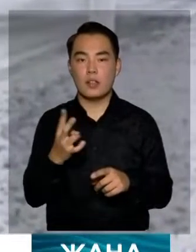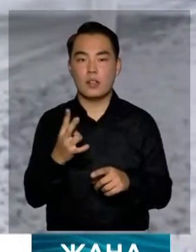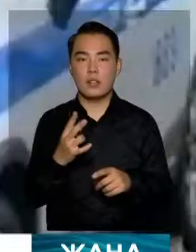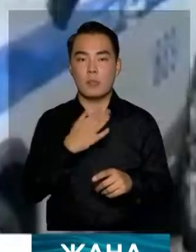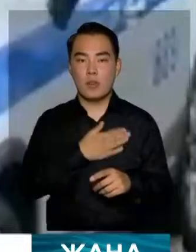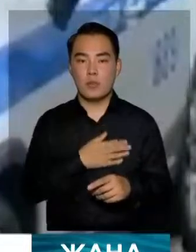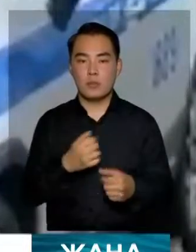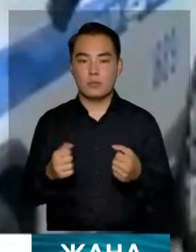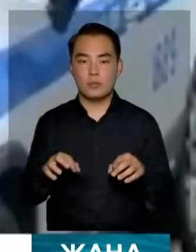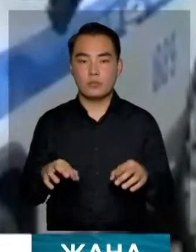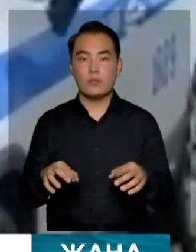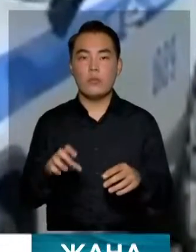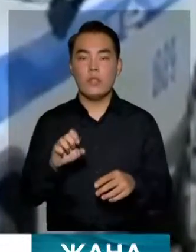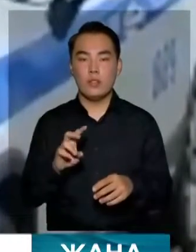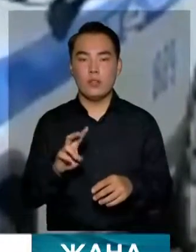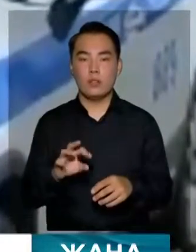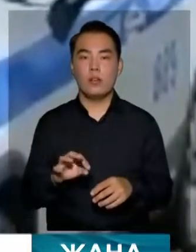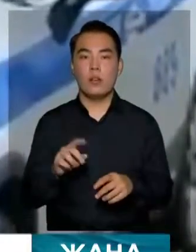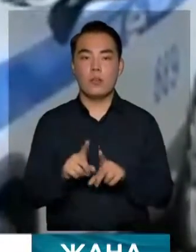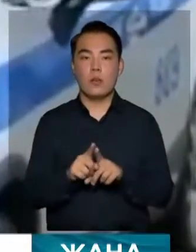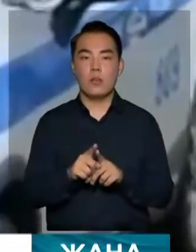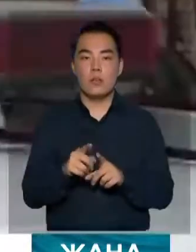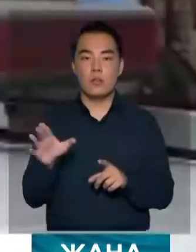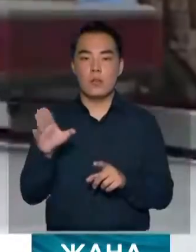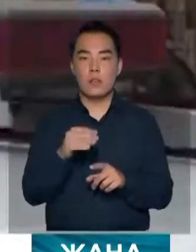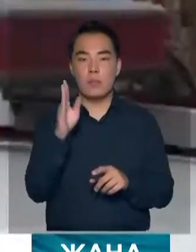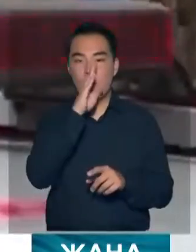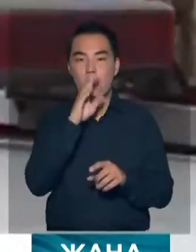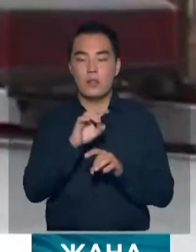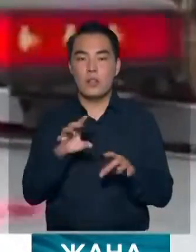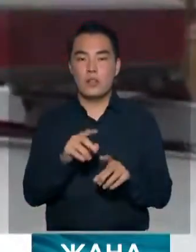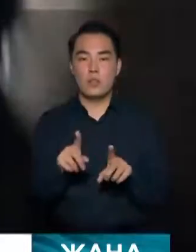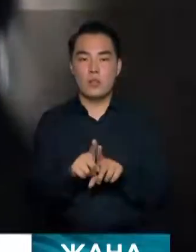синоптиктер ауа райының мұндай құбылысы әлі бірнеше күнге дейін жалғасады деп отыр.